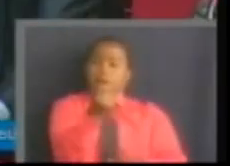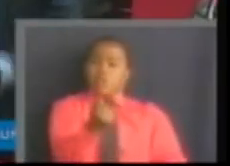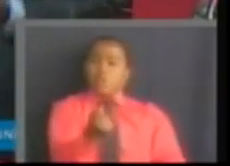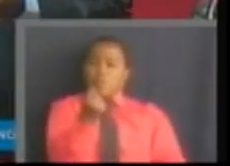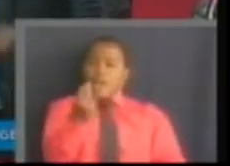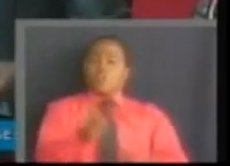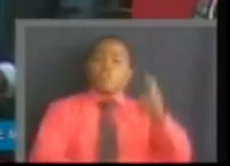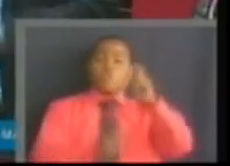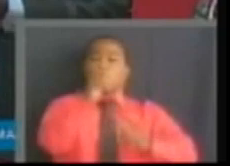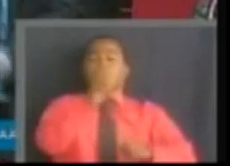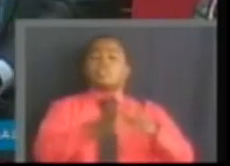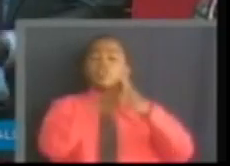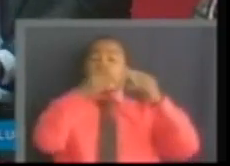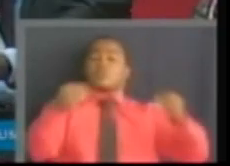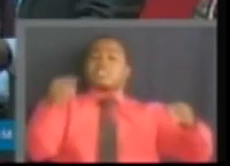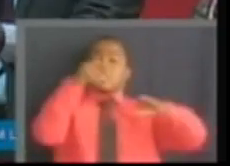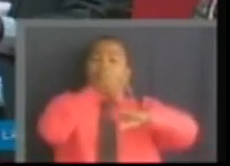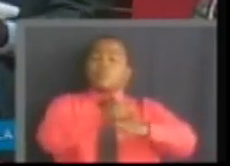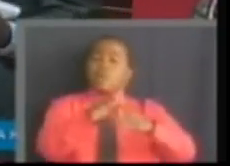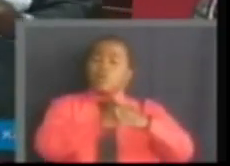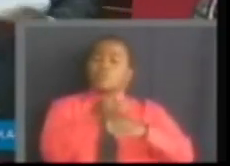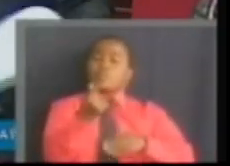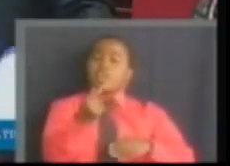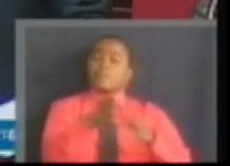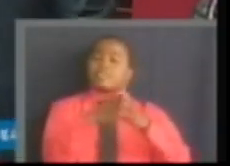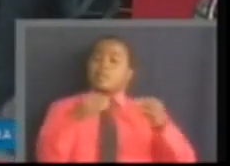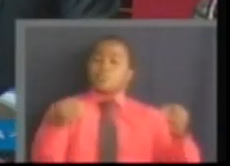ubishi, tupoteze muda, tumie fedha bure.